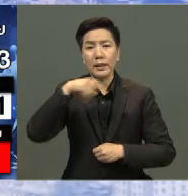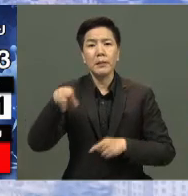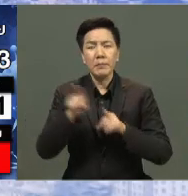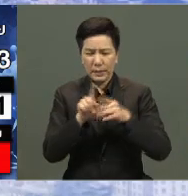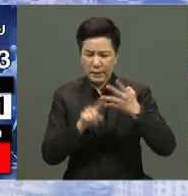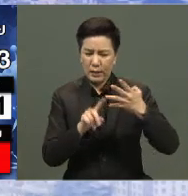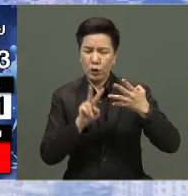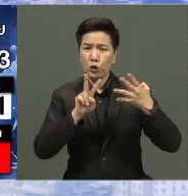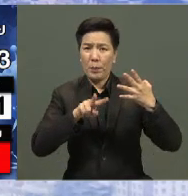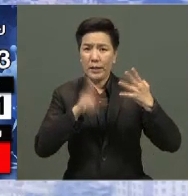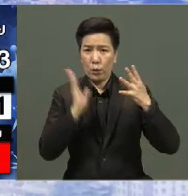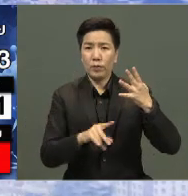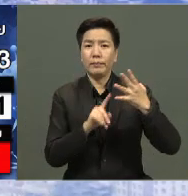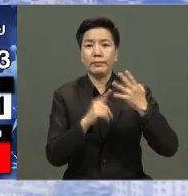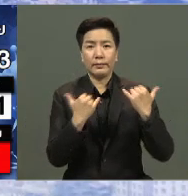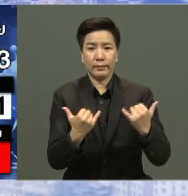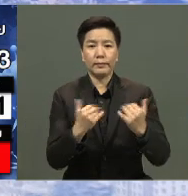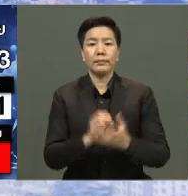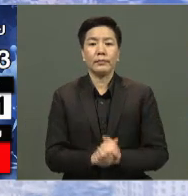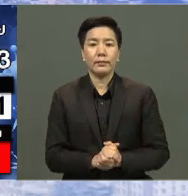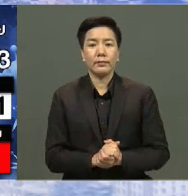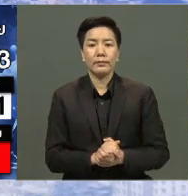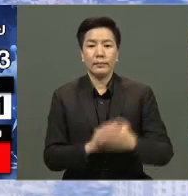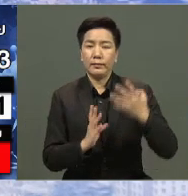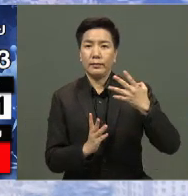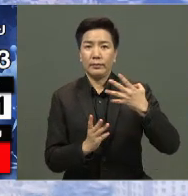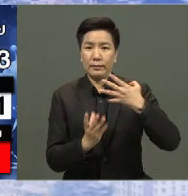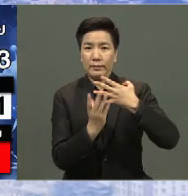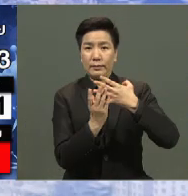นี้นะครับเป็นที่ดีที่มีครอบครัวเป็นคนไทยอยู่อันนี้เขาก็อยากกลับมาหาครอบครัวนะครับก็ตรงนี้ก็มีถิ่นที่อยู่แล้วก็อีกกลุ่มหนึ่งก็คือเป็นคนต่างด้าวที่มีถิ่นที่อยู่ที่ยืนในไทยพรุ่งนี้มาใหม่สัก2,000คนนะครับ 3